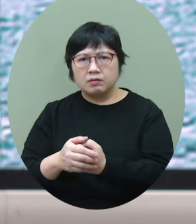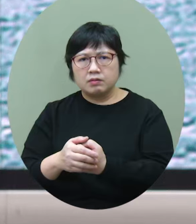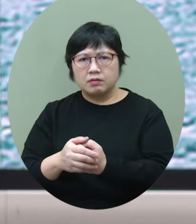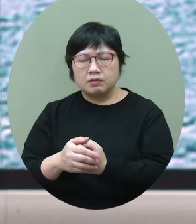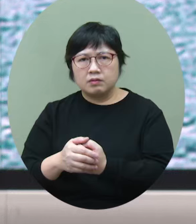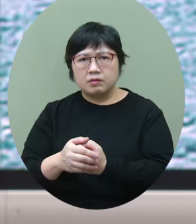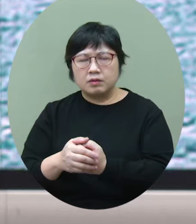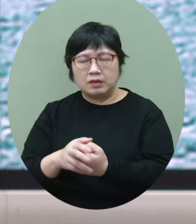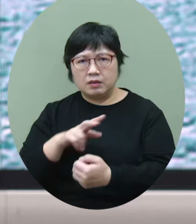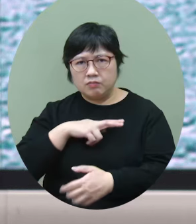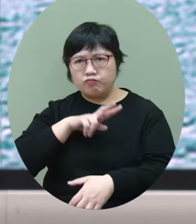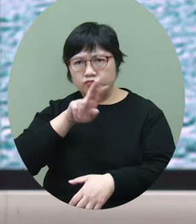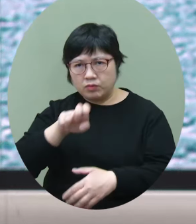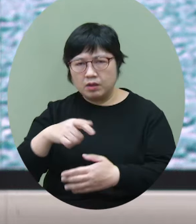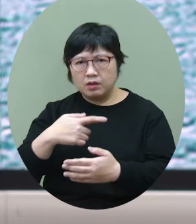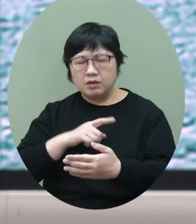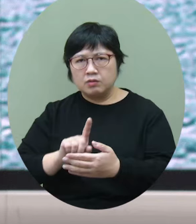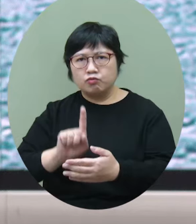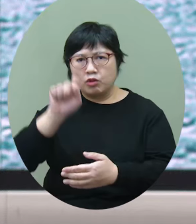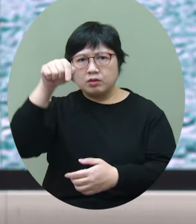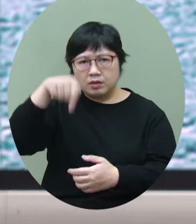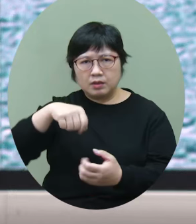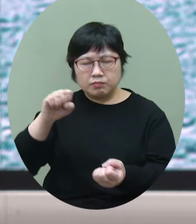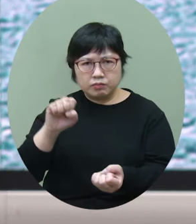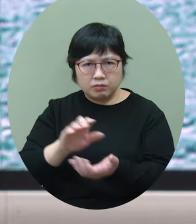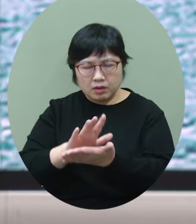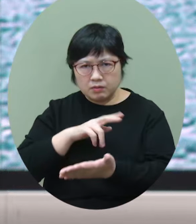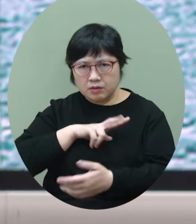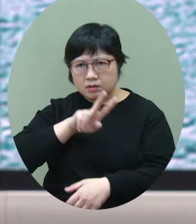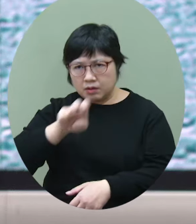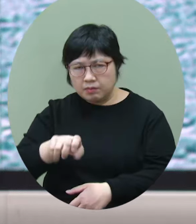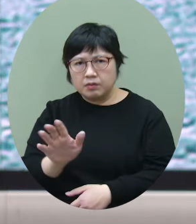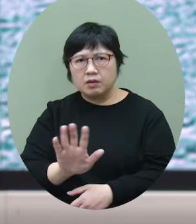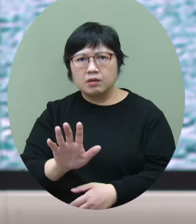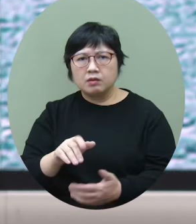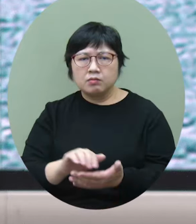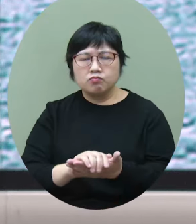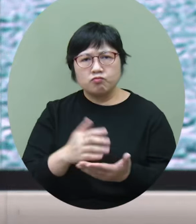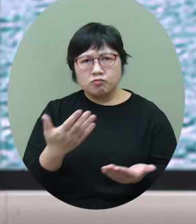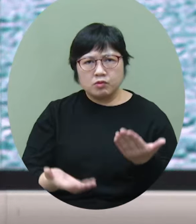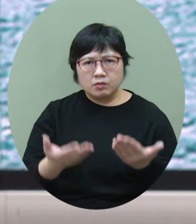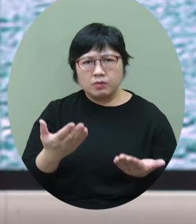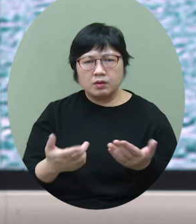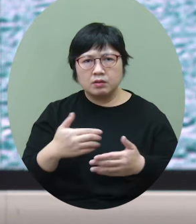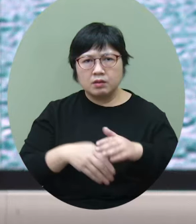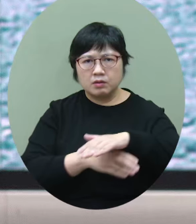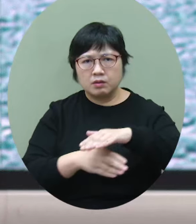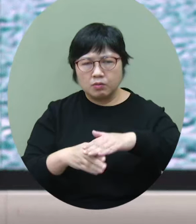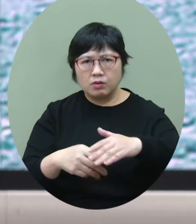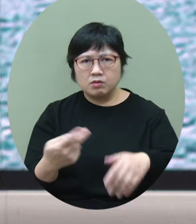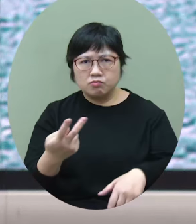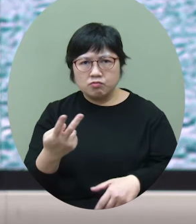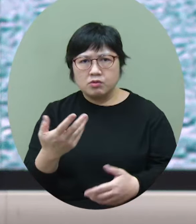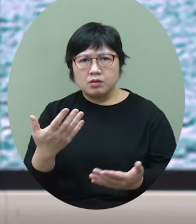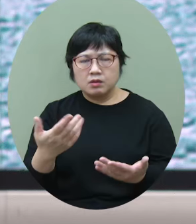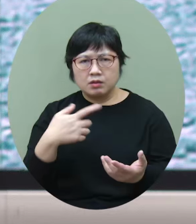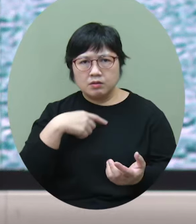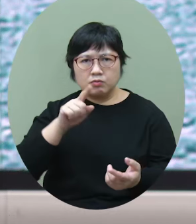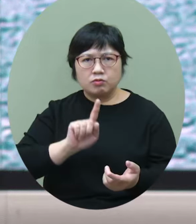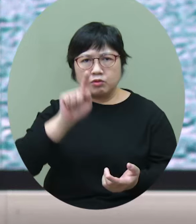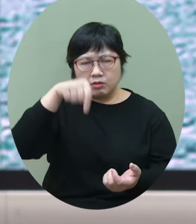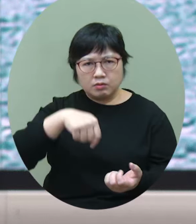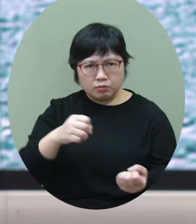即很明顯的垂直啦，啊，那可能其實我當然都不可以排除這兩個單位的個案都可能是因為這樣的傳